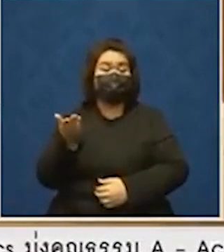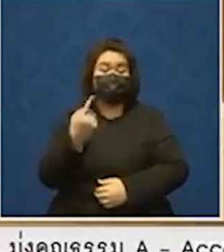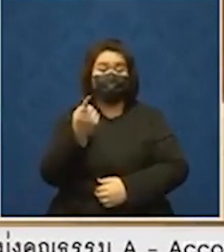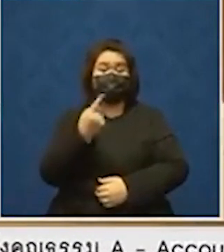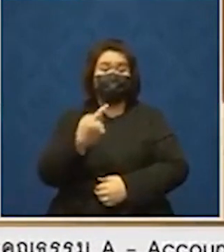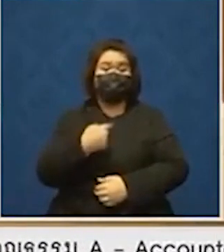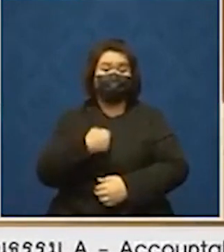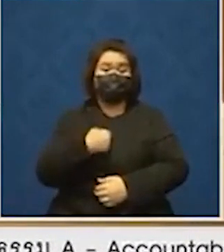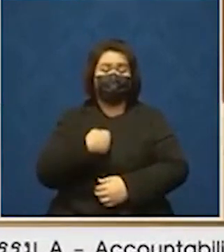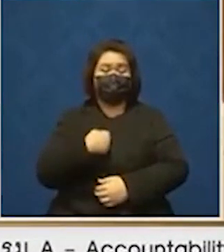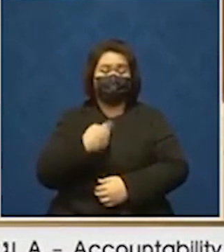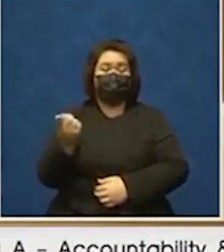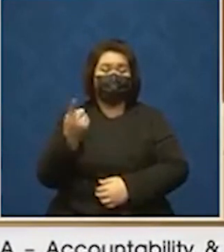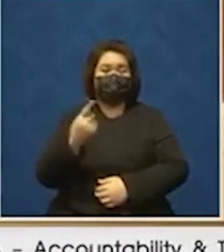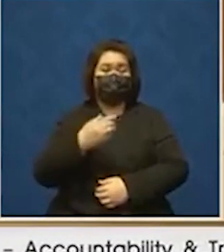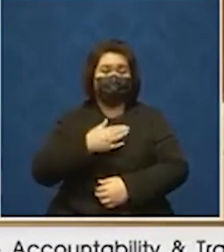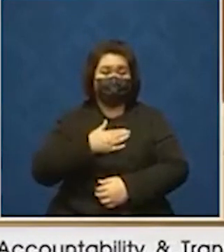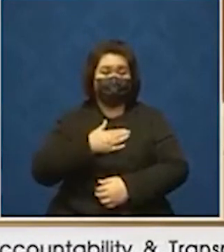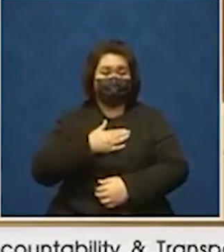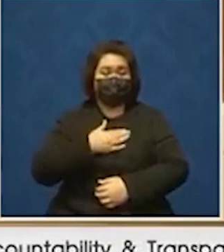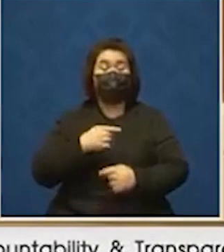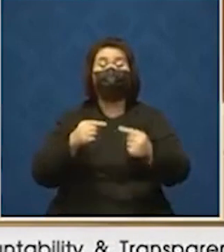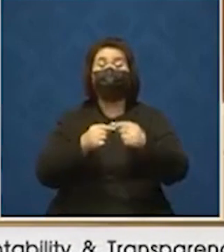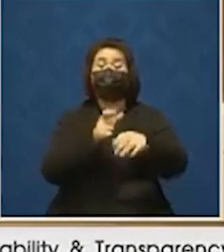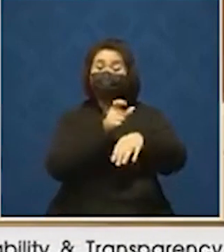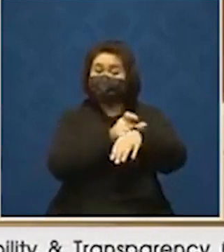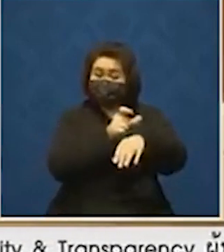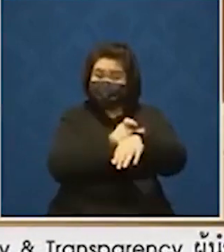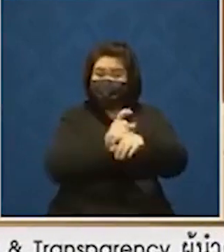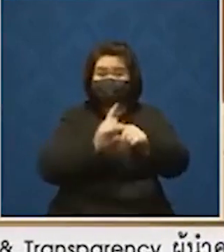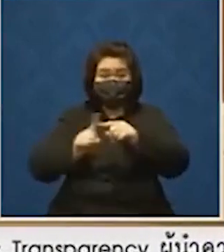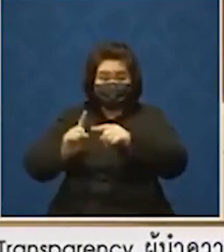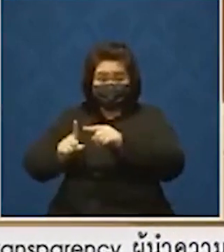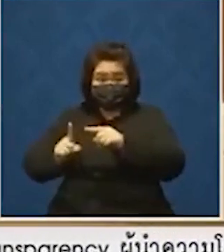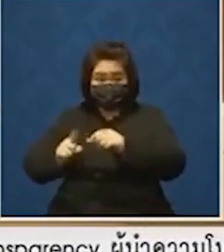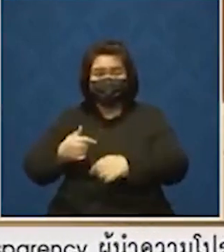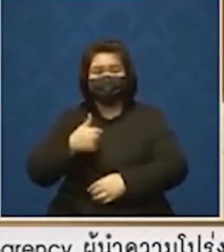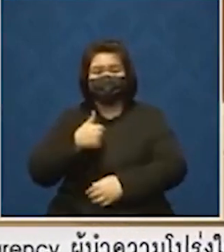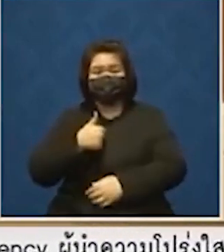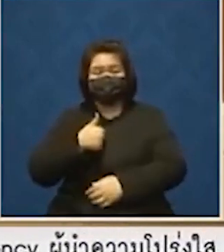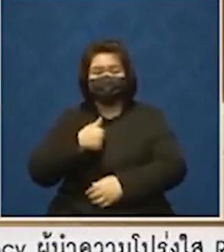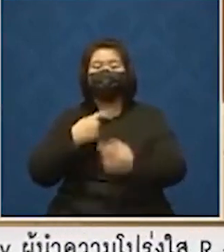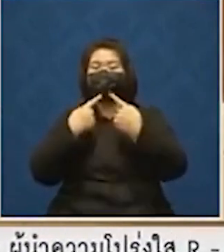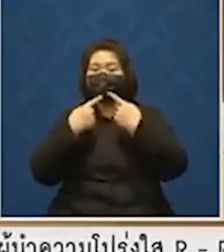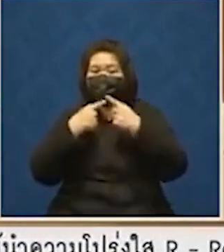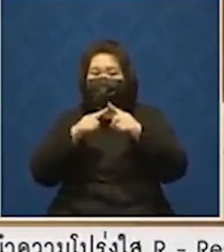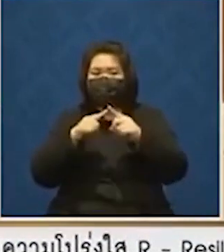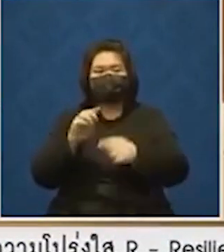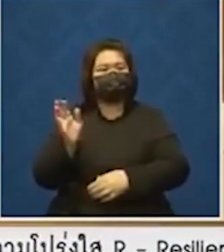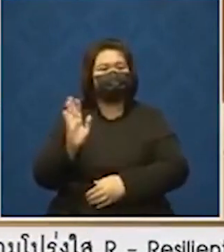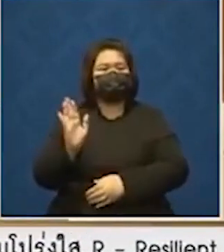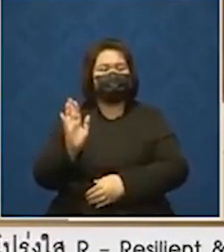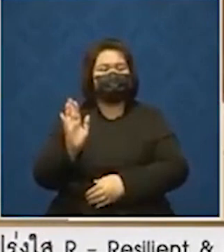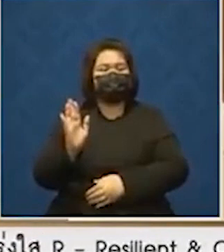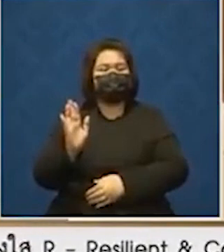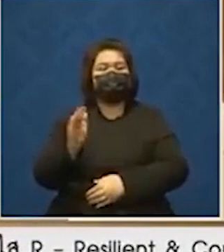นั่นคอเทคนิของพวกท่านผมรู้เพราะฉะนั้นตนกจะใช้เวลาให้นอยที่สุดผลเอ็ประยติก็ระบุว่ามีอยู่หนึ่คำที่ตดคางอยู่